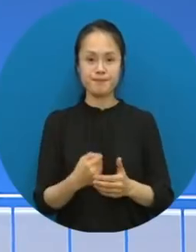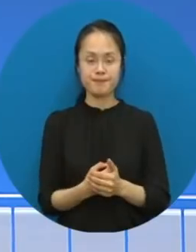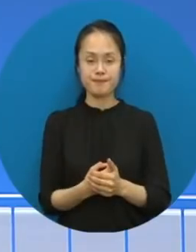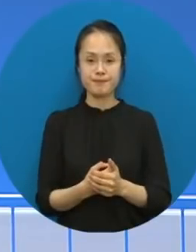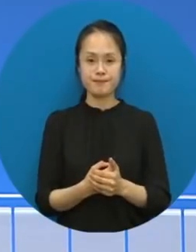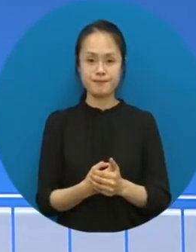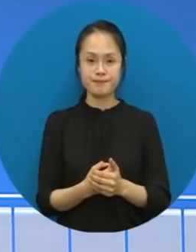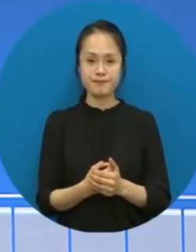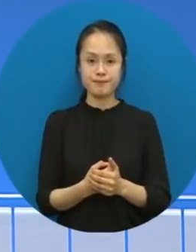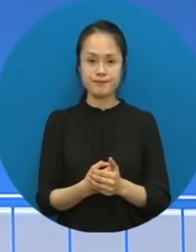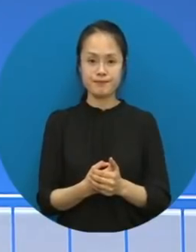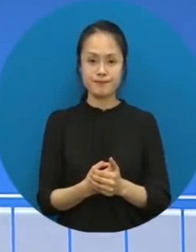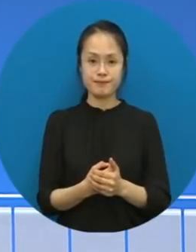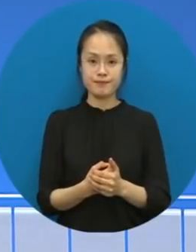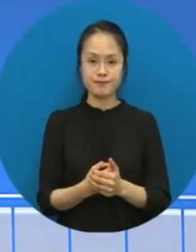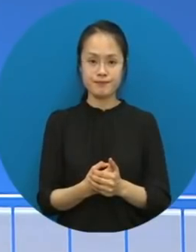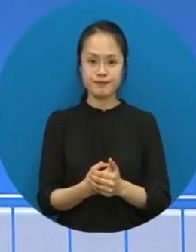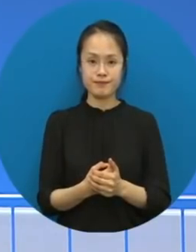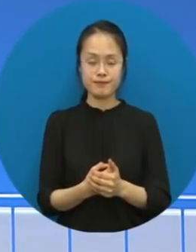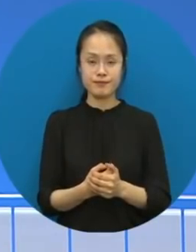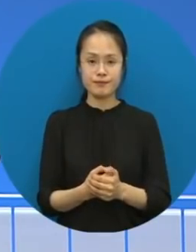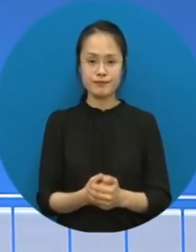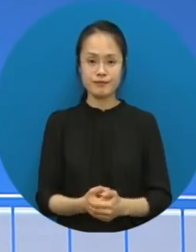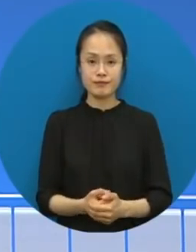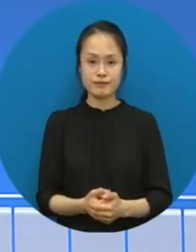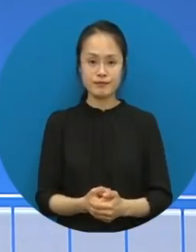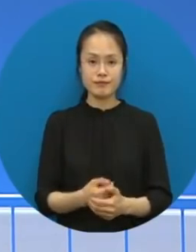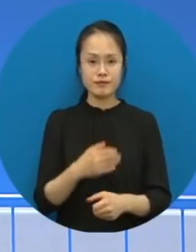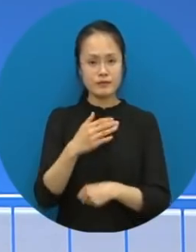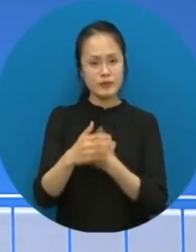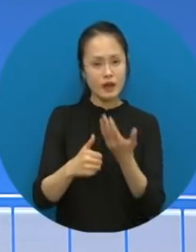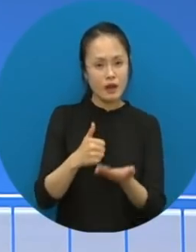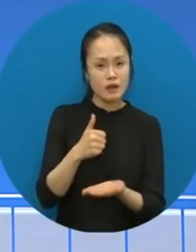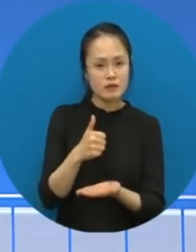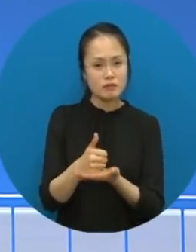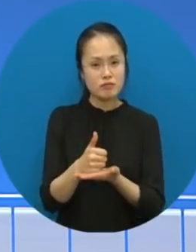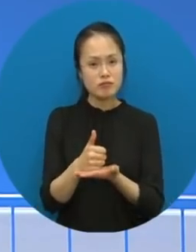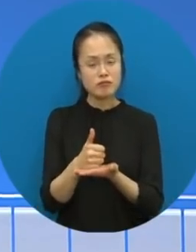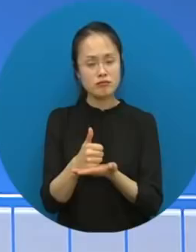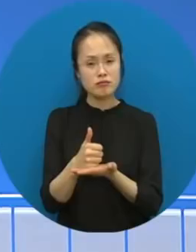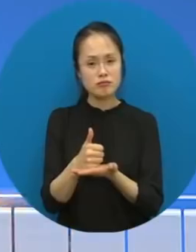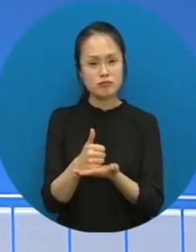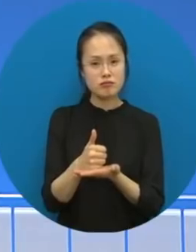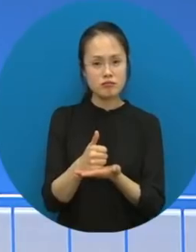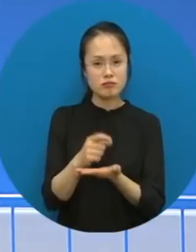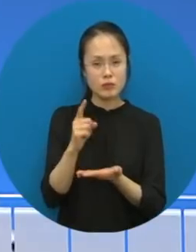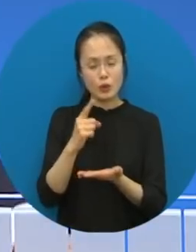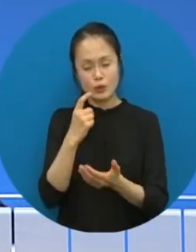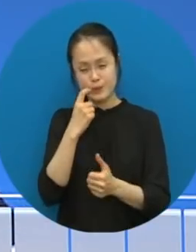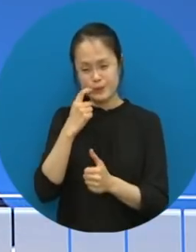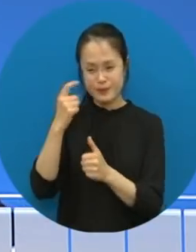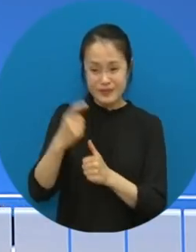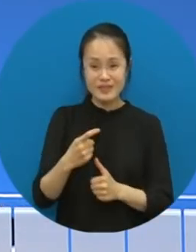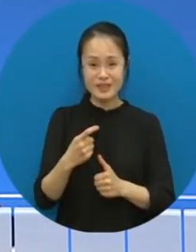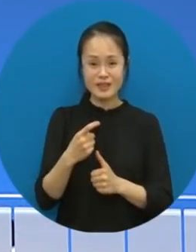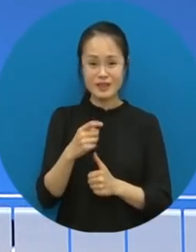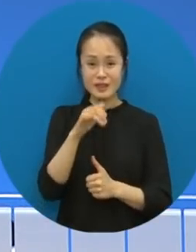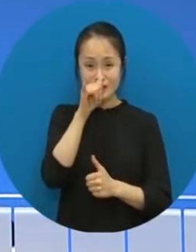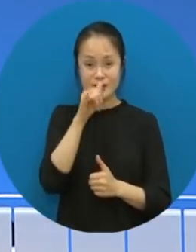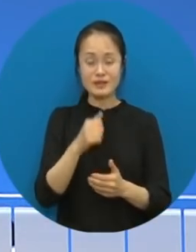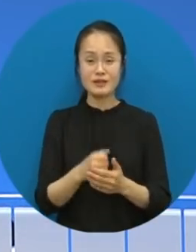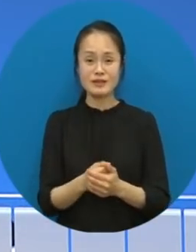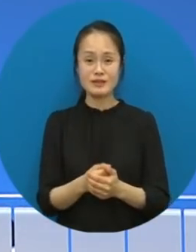하나님 이게 하나님의 모멘텀이라는 게 있지 않습니까? 이게 돌아가다 보면은요 이게 팍 밀어낼 때가 있어요.